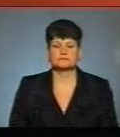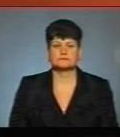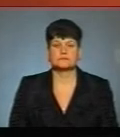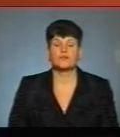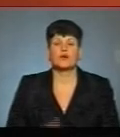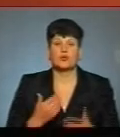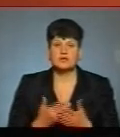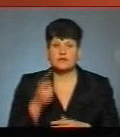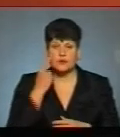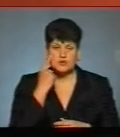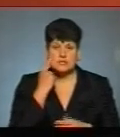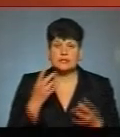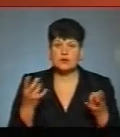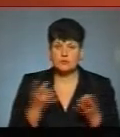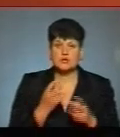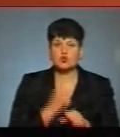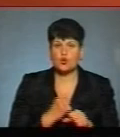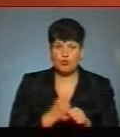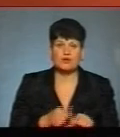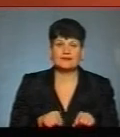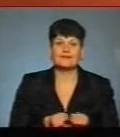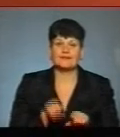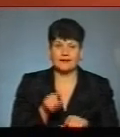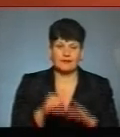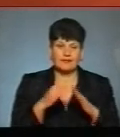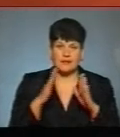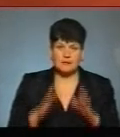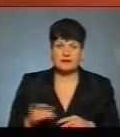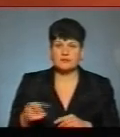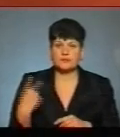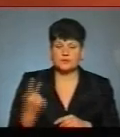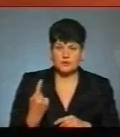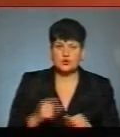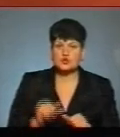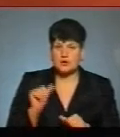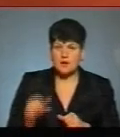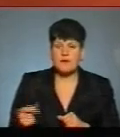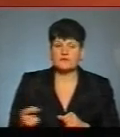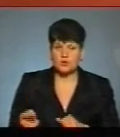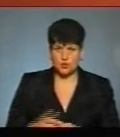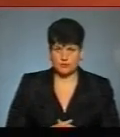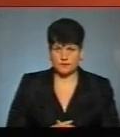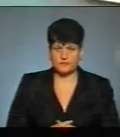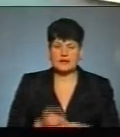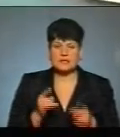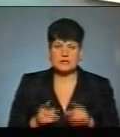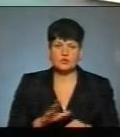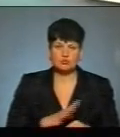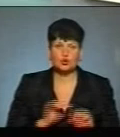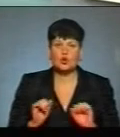Отже, як оцінюєте необхідність роботи таких наметів на Тернопільщині, зокрема у Тернополі? Ну, дійсно, було